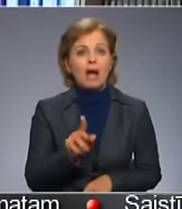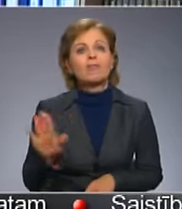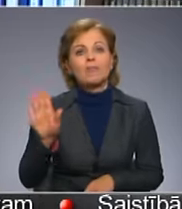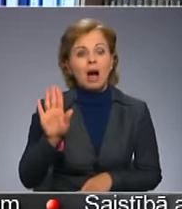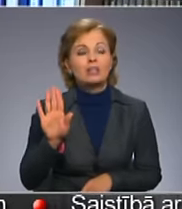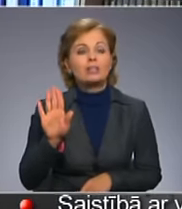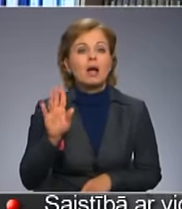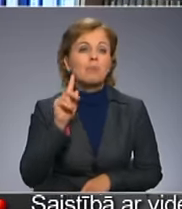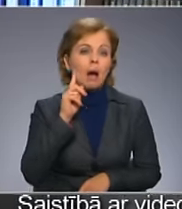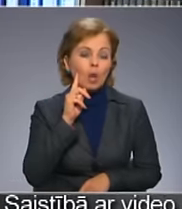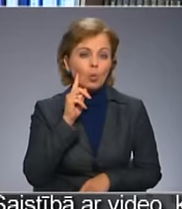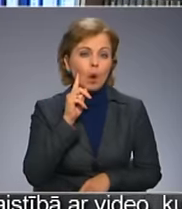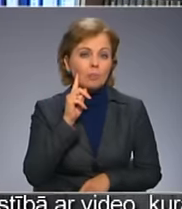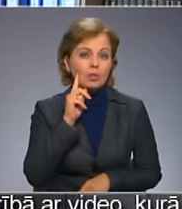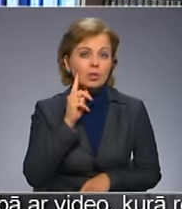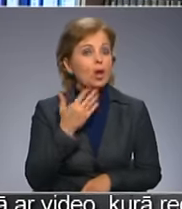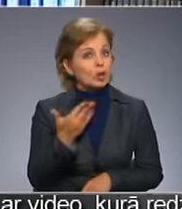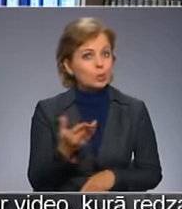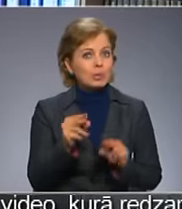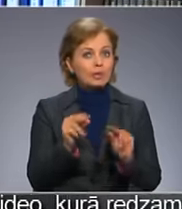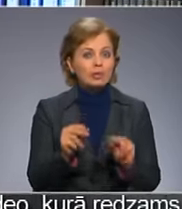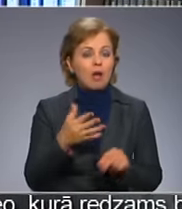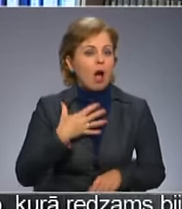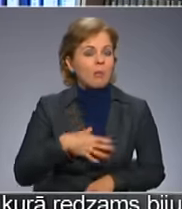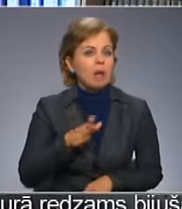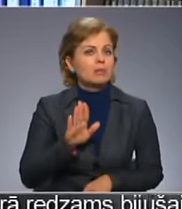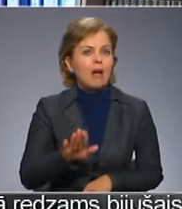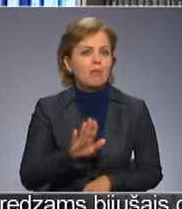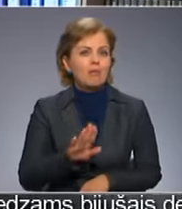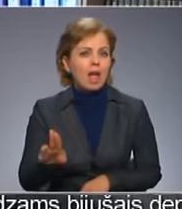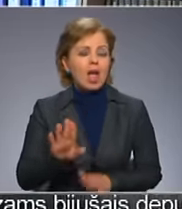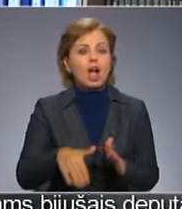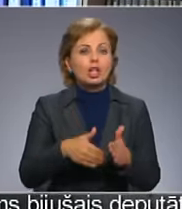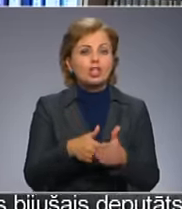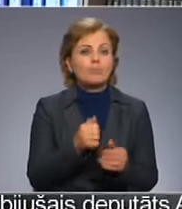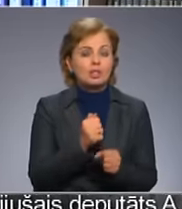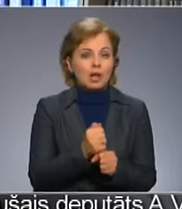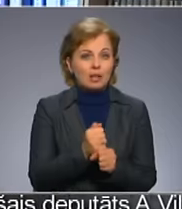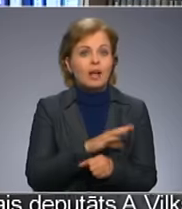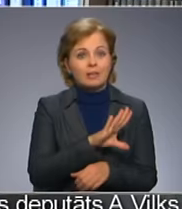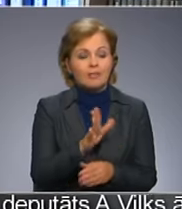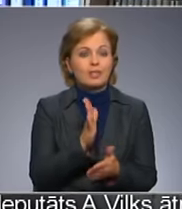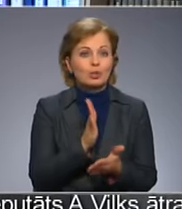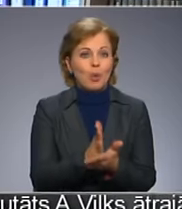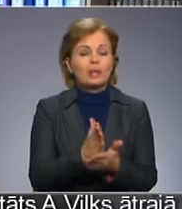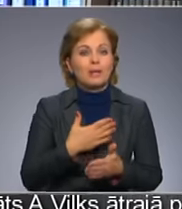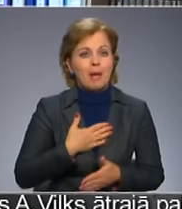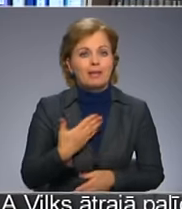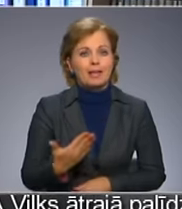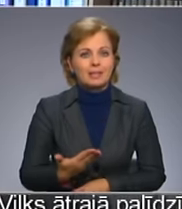par mums padomās. Jūs ticiet? Kāpēc gan ne? Jo līdz šim laikam strādāju, tad tas viss notiek manā dzīvē